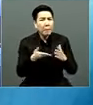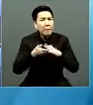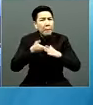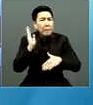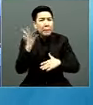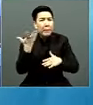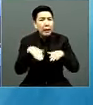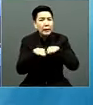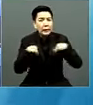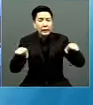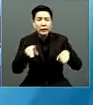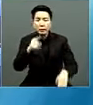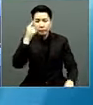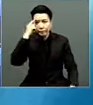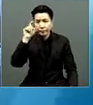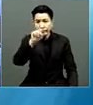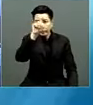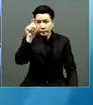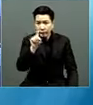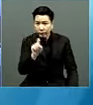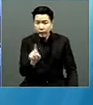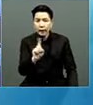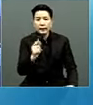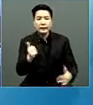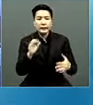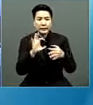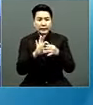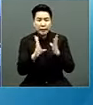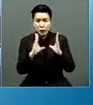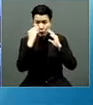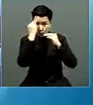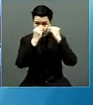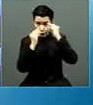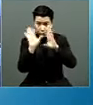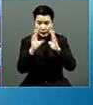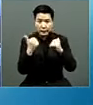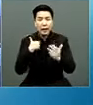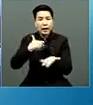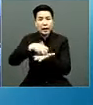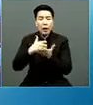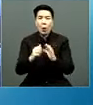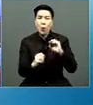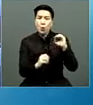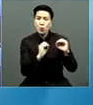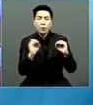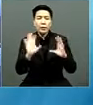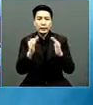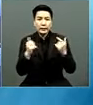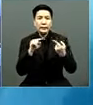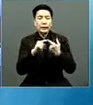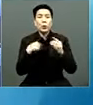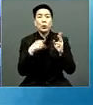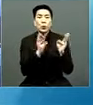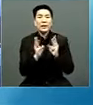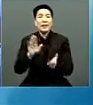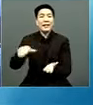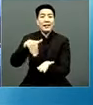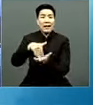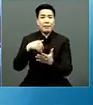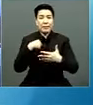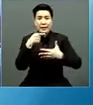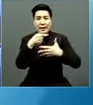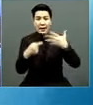านเกณฑ์นี้เดี๋ยวท่านจะสับสนกับสิ่งที่เรารายงานมานะครับว่าการเป็นศูนย์เป็นศูนย์อันนั้น5มาตรการหลักของ